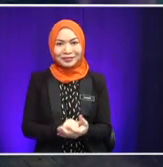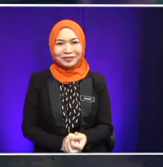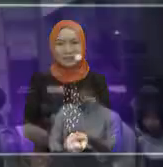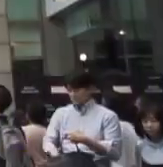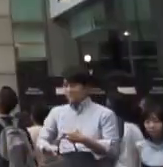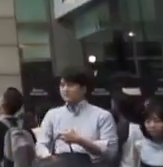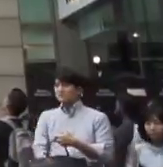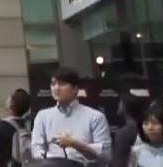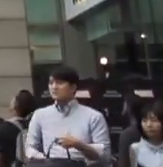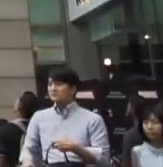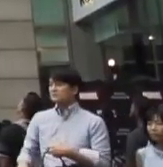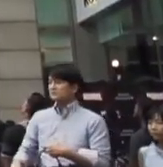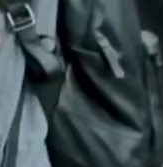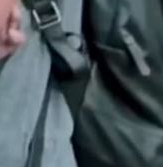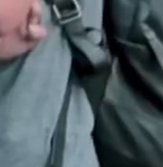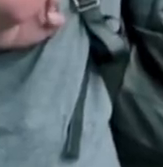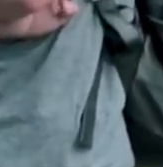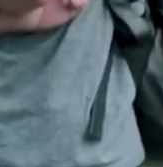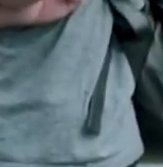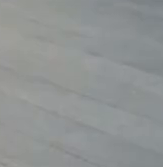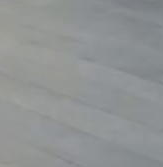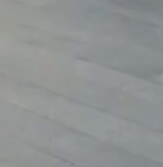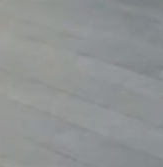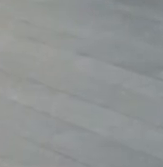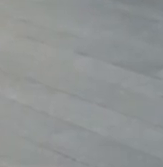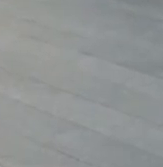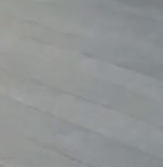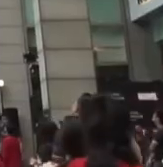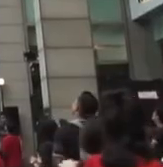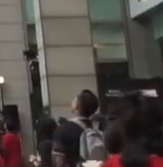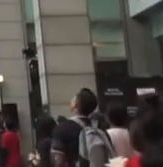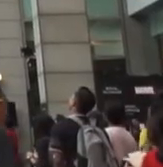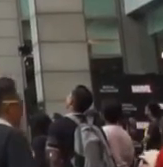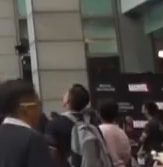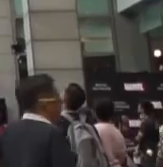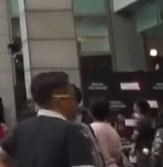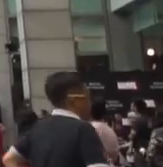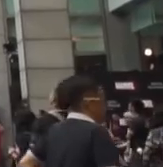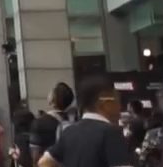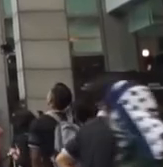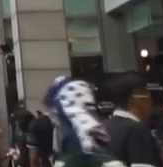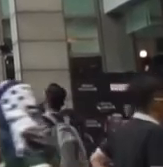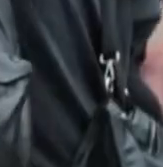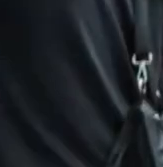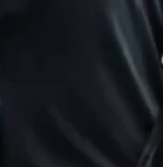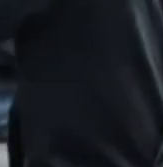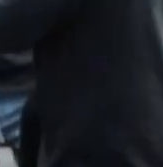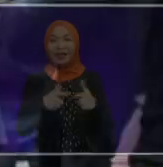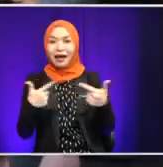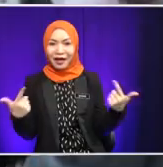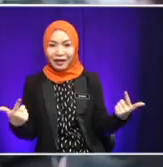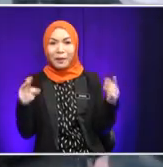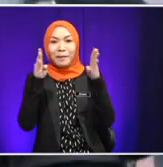Siapa di sini pernah ada atau masih mempunyai kawan baik Selain bangsa anda sendiri